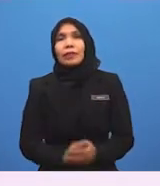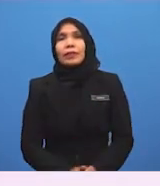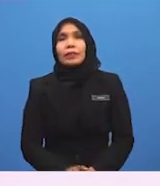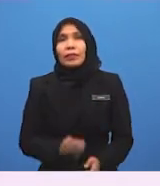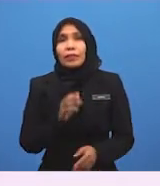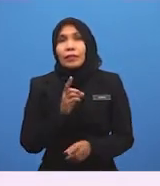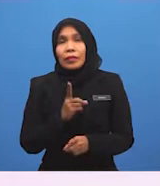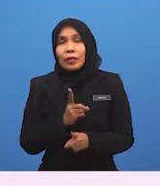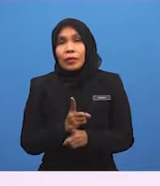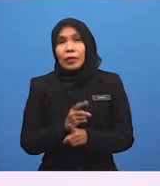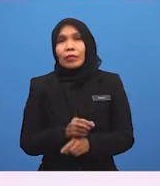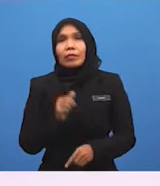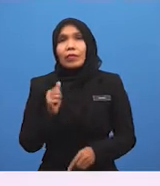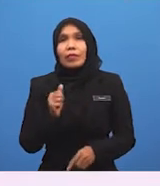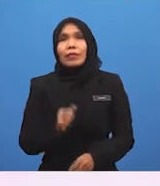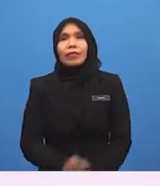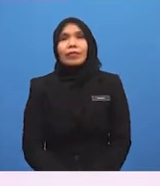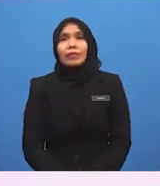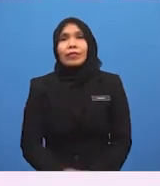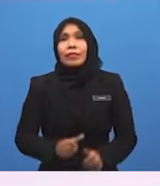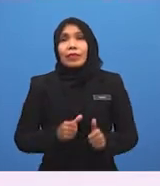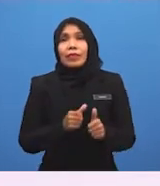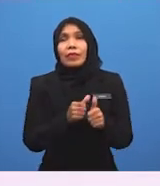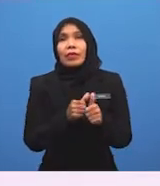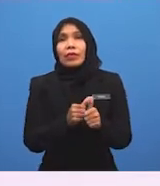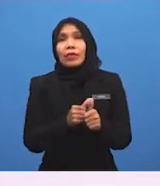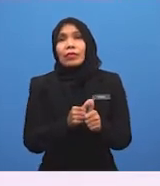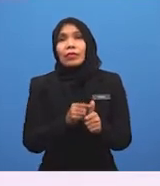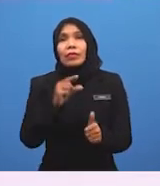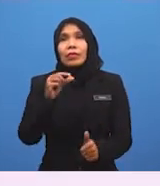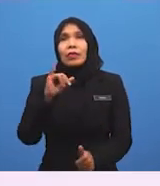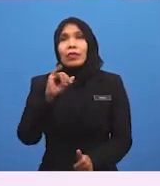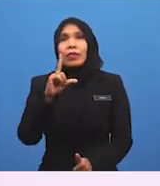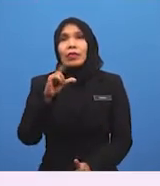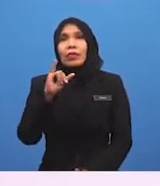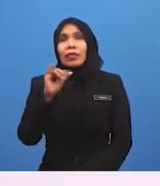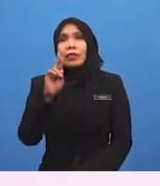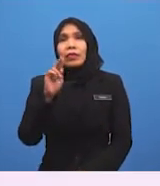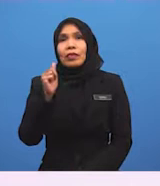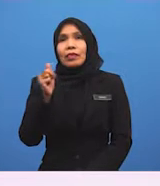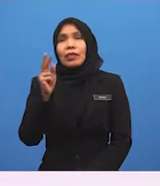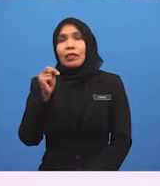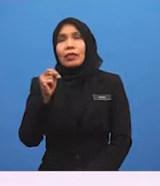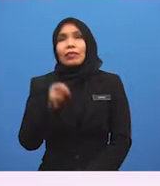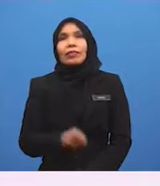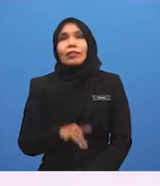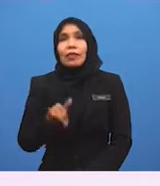betul. Jawapannya adalah A. Mengikut giliran yang beratur di kaunter